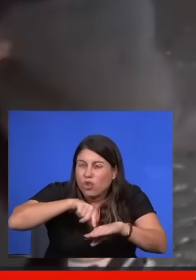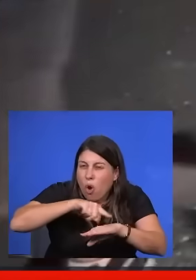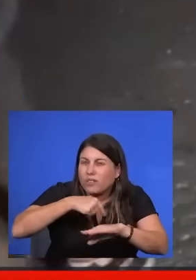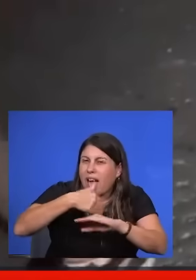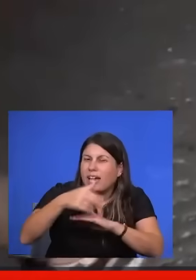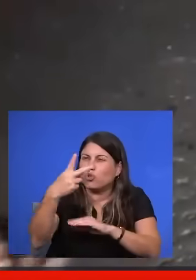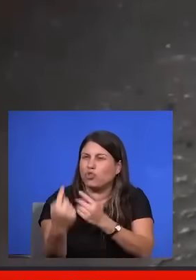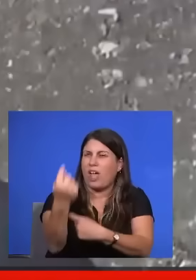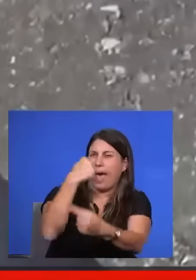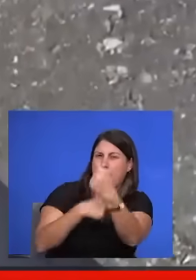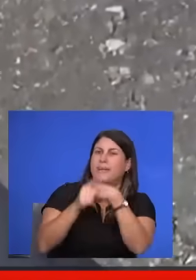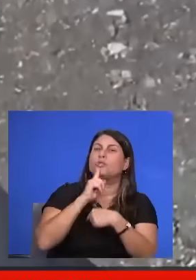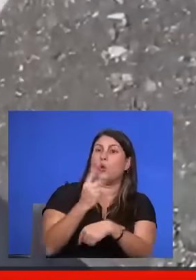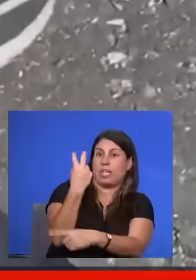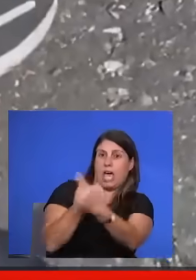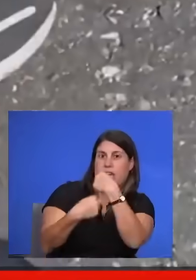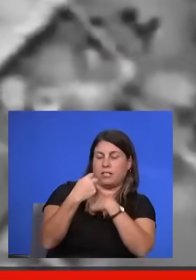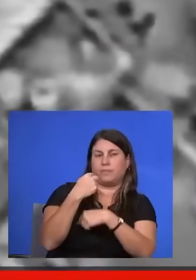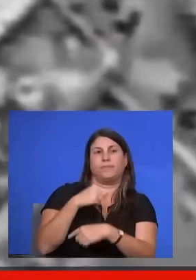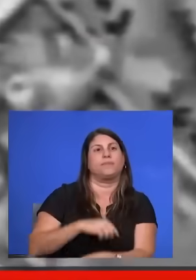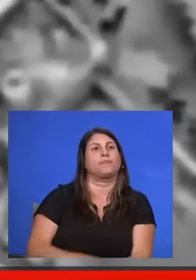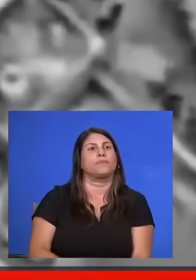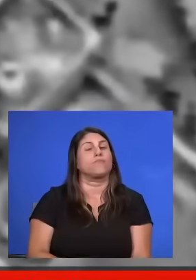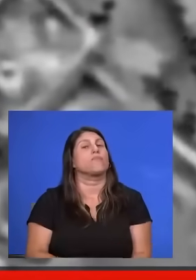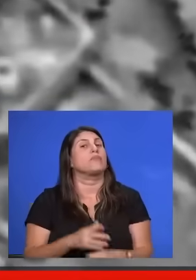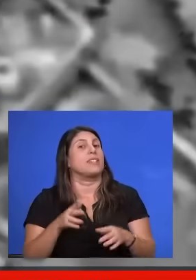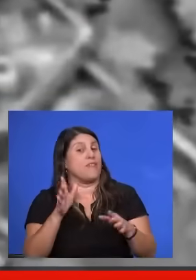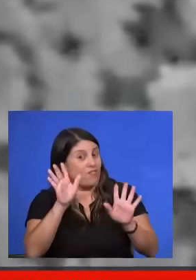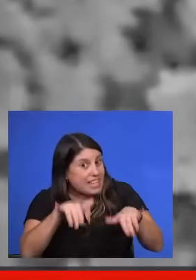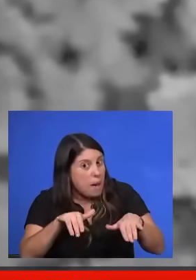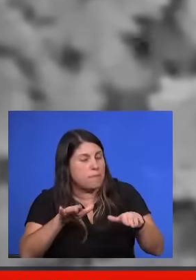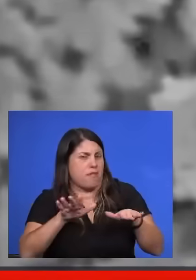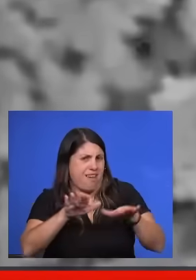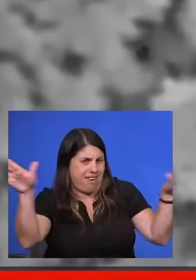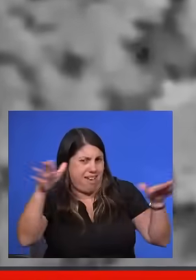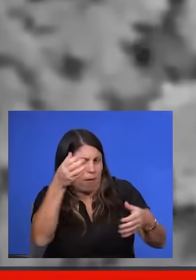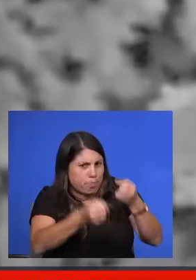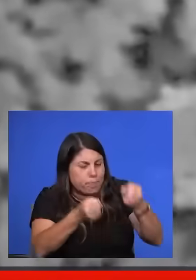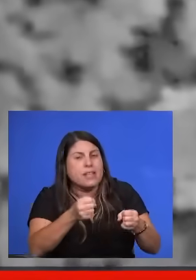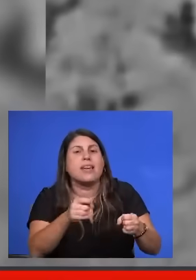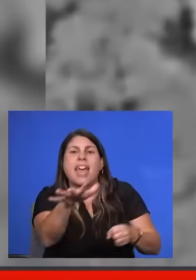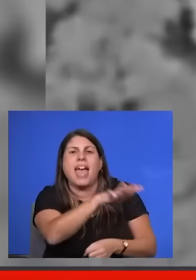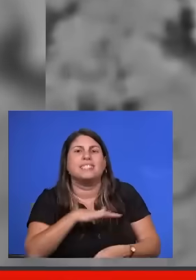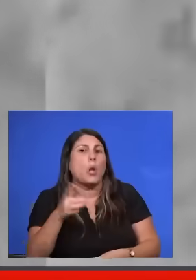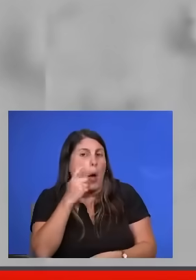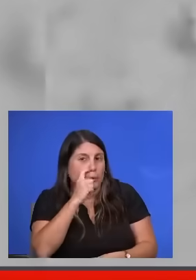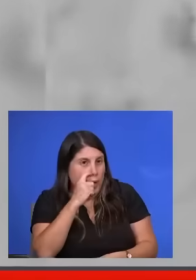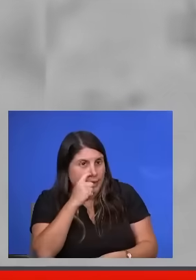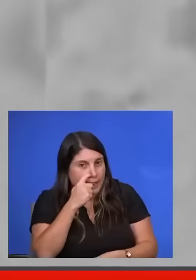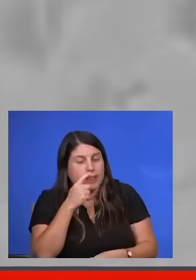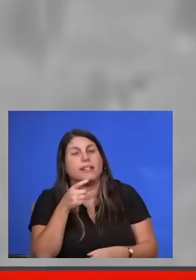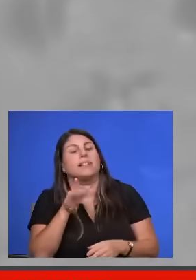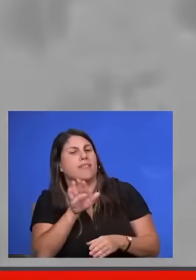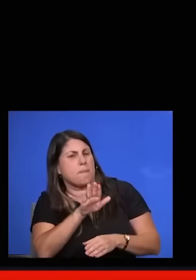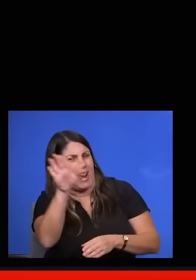ישראל. תקיפה מהאוויר נרשמה הלילה גם בגזרת ג'נין, כשמלה צבאי מסוג זיק חיסל לפחות ארבעה